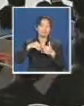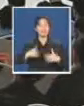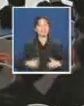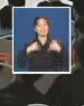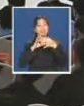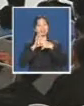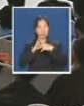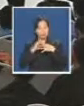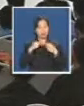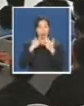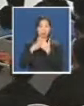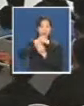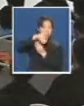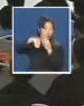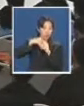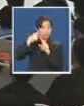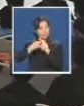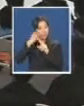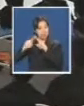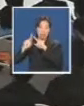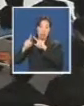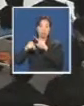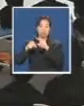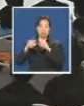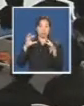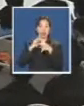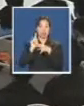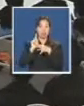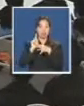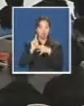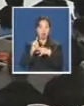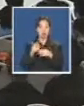ที่เกี่ยวข้องกับการครองชีพค่าครองชีพคือการบริหารจัดการในเรื่องของกองทุนน้ำมันครับ